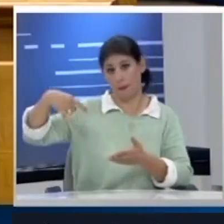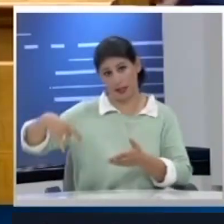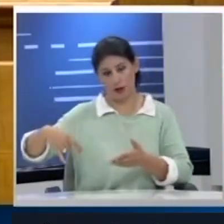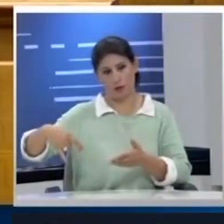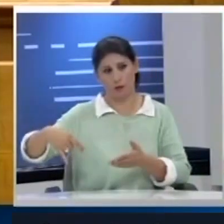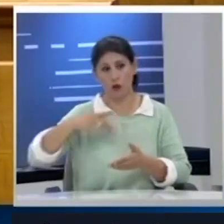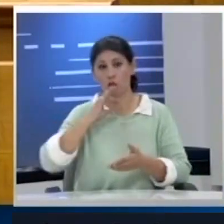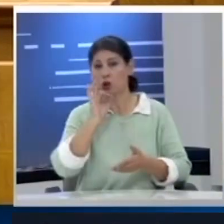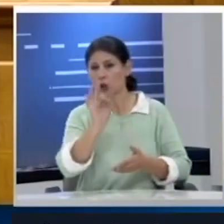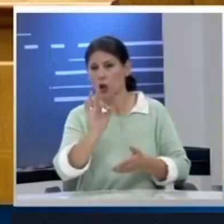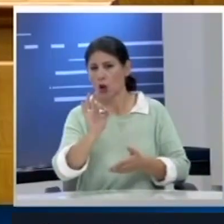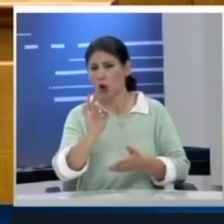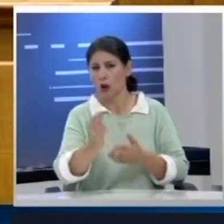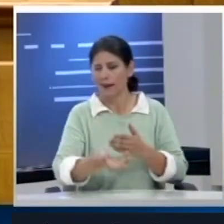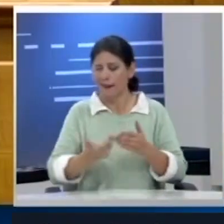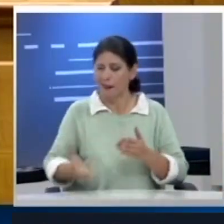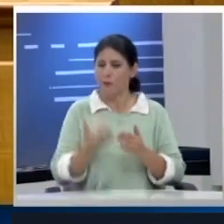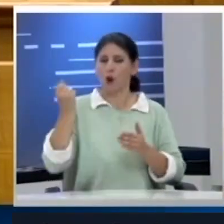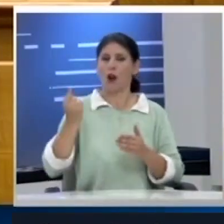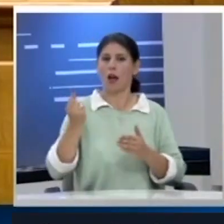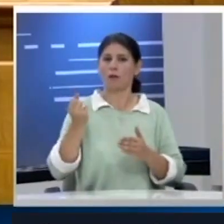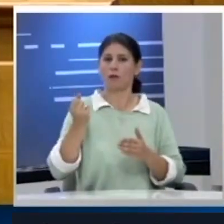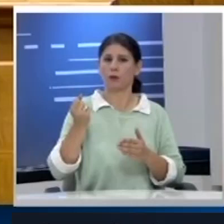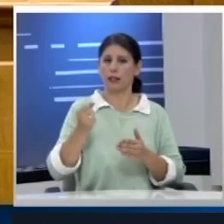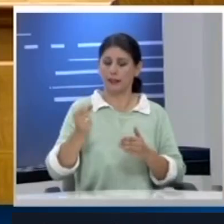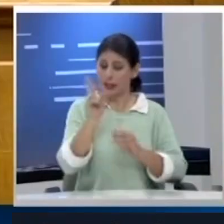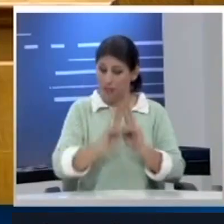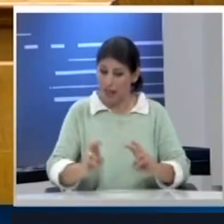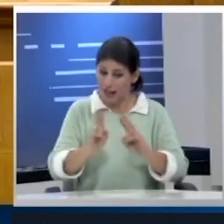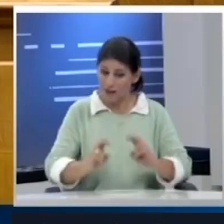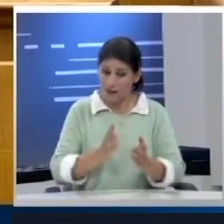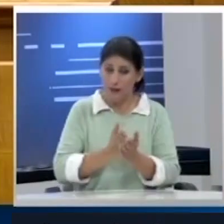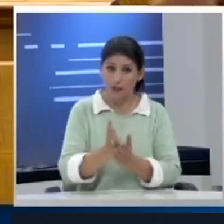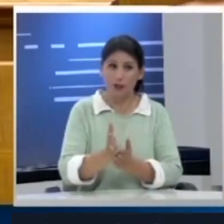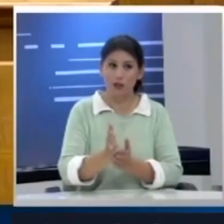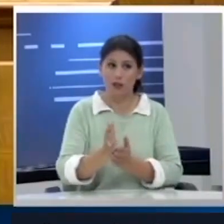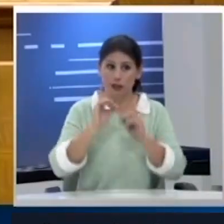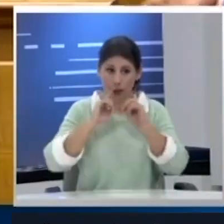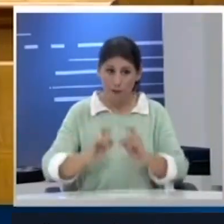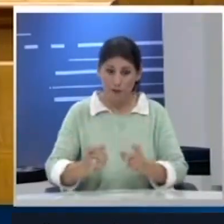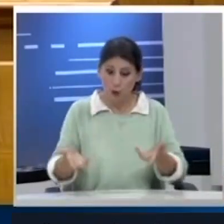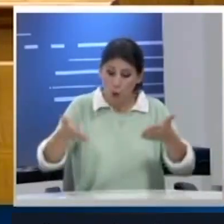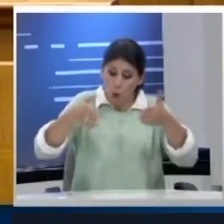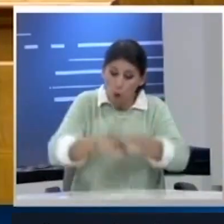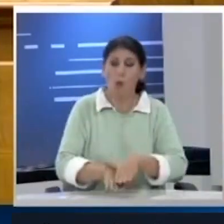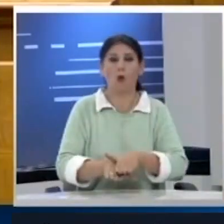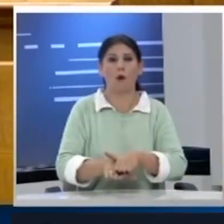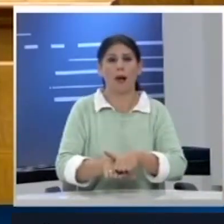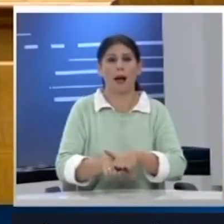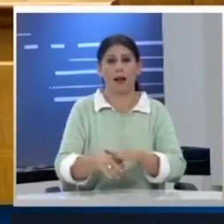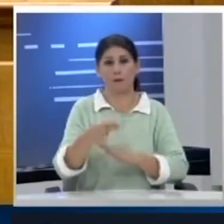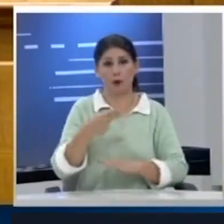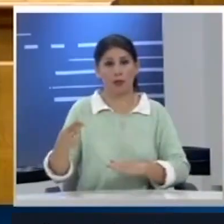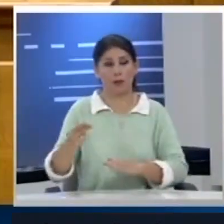να προλάβουν τη διερεύνηση της υπόθεσης από τη δικαιοσύνη, προκειμένου να επιβάλλουν το κουκούλωμα της υπόθεσης από τη